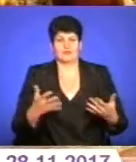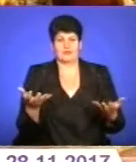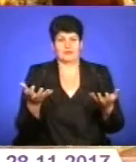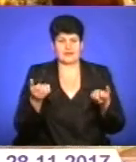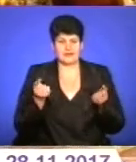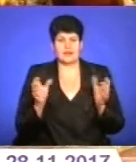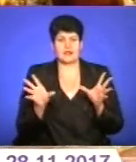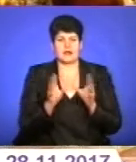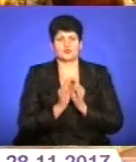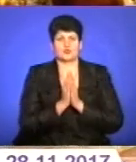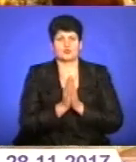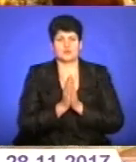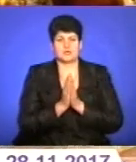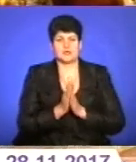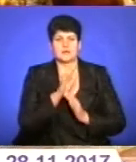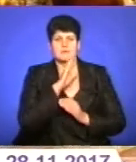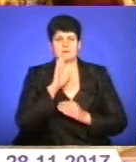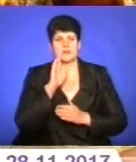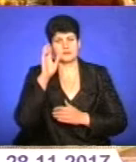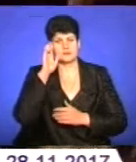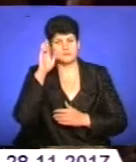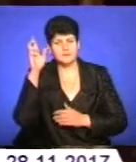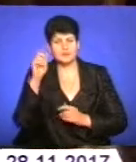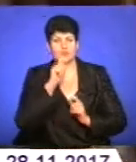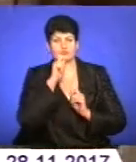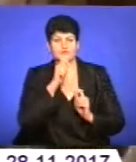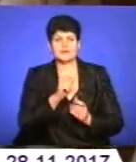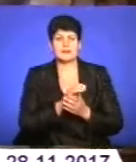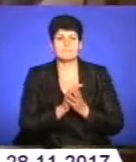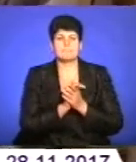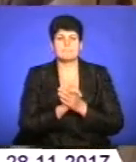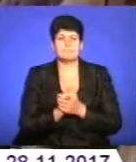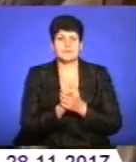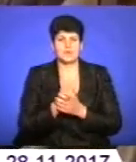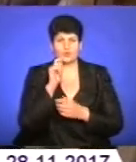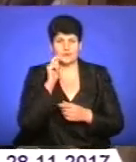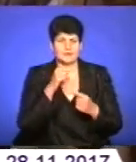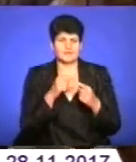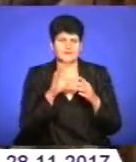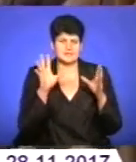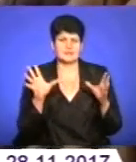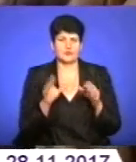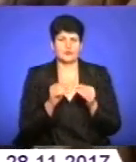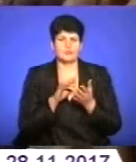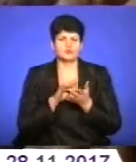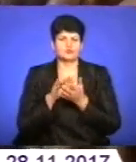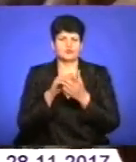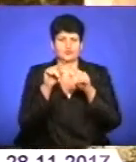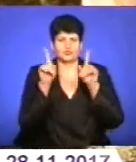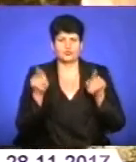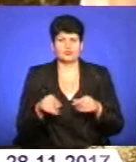разом молилися до Богородиці з проханням подарувати мир Україні. Загалом різними італійськими українськими містами ікона подорожує вже більше